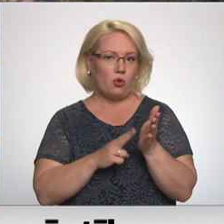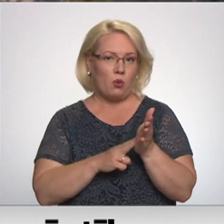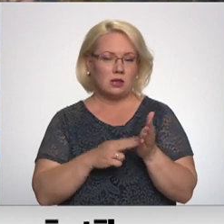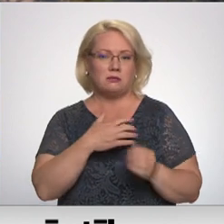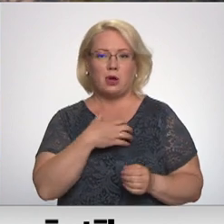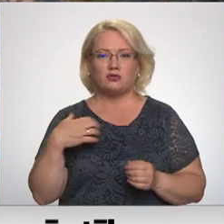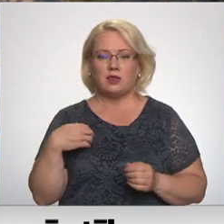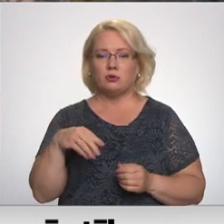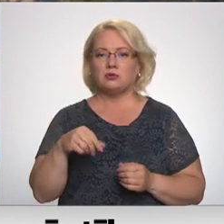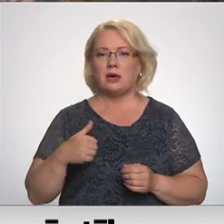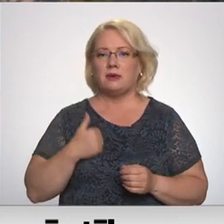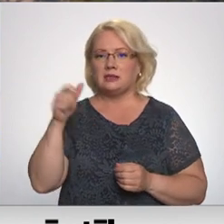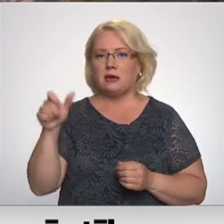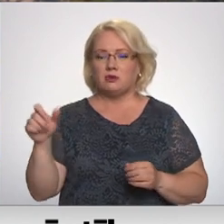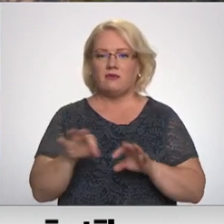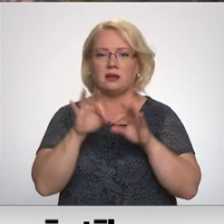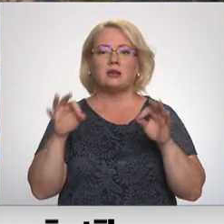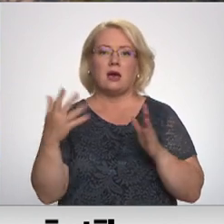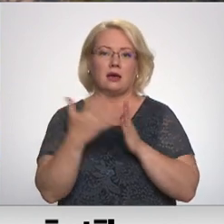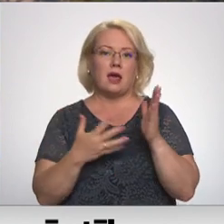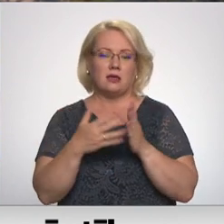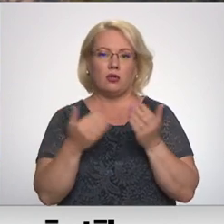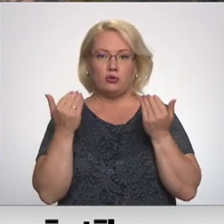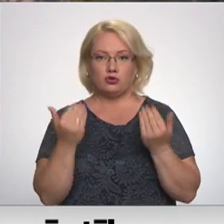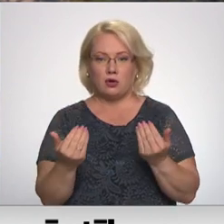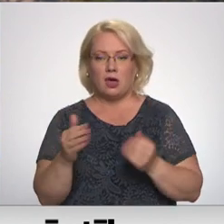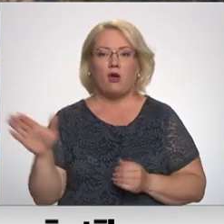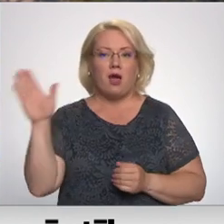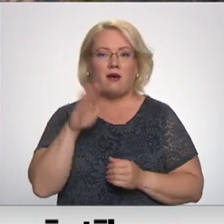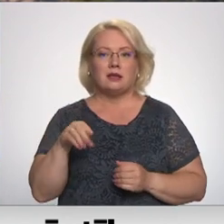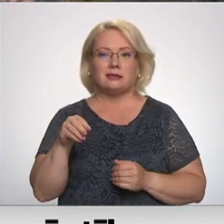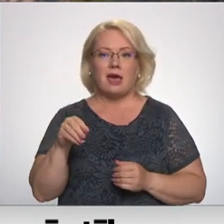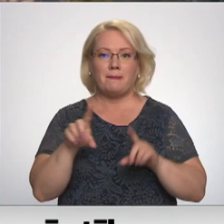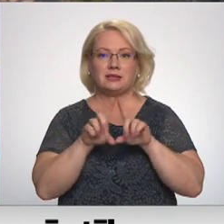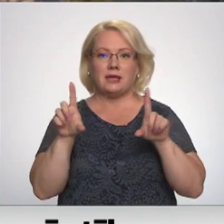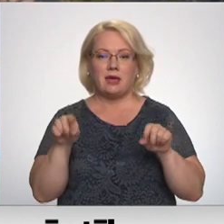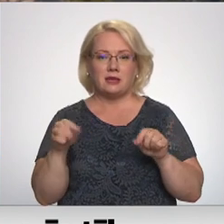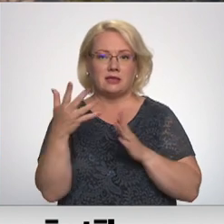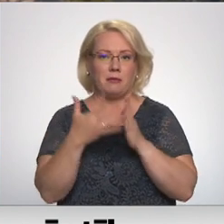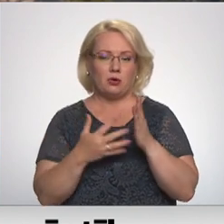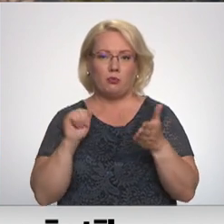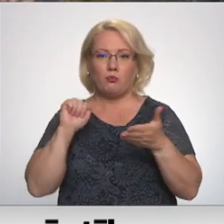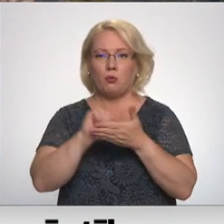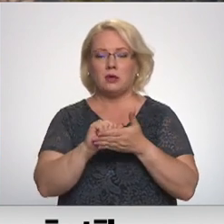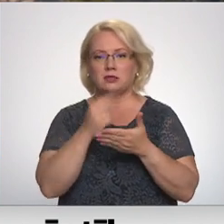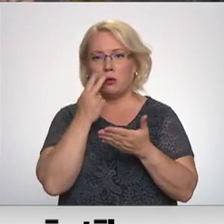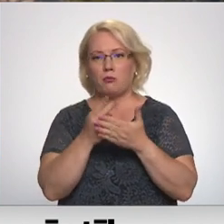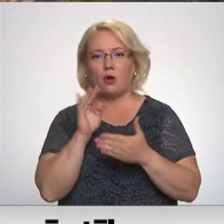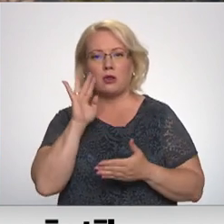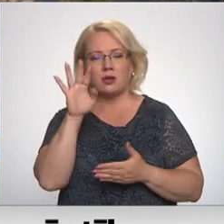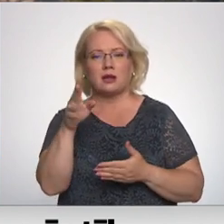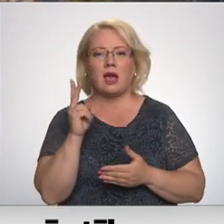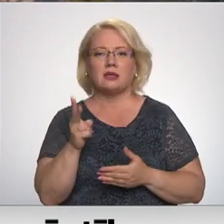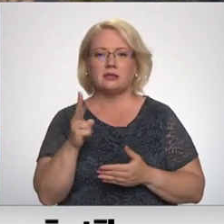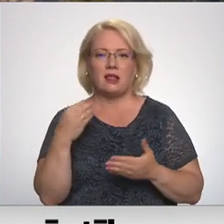Pašvaldības un zemes īpašnieki to var sākt reķināt jau no šodienas, jo valsts zemes dienests aprēķinājas un publicējas prognozētās kadastrālās